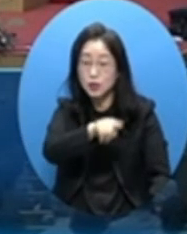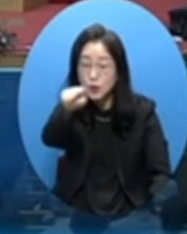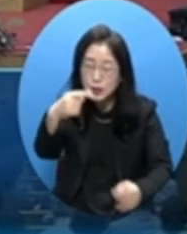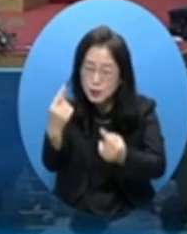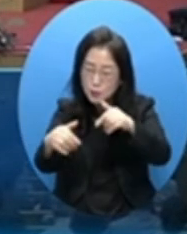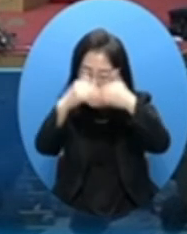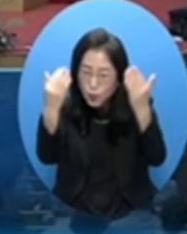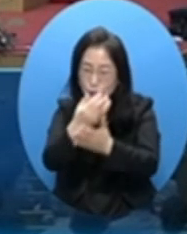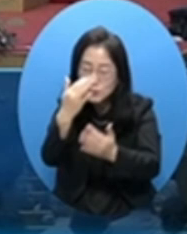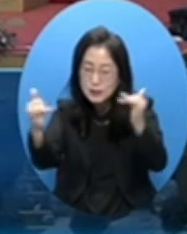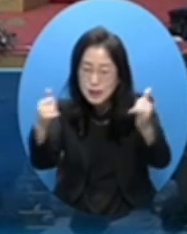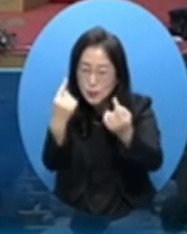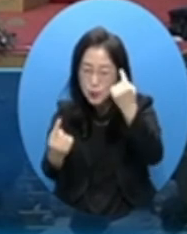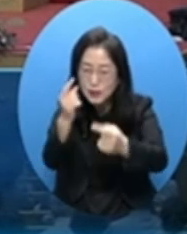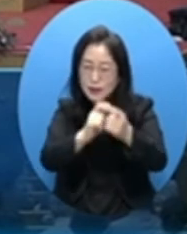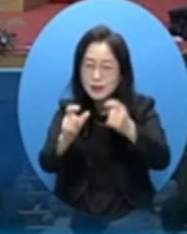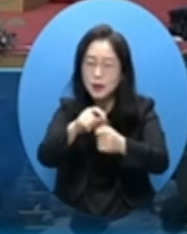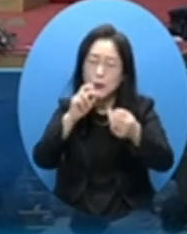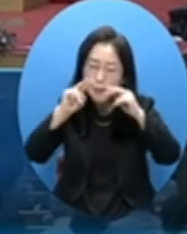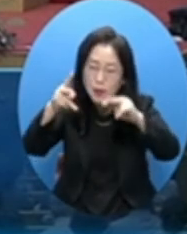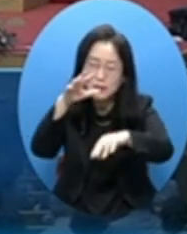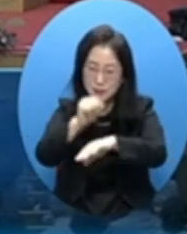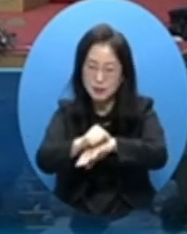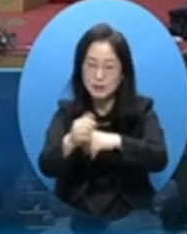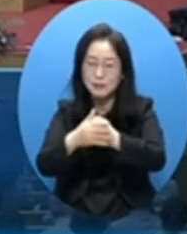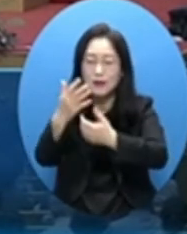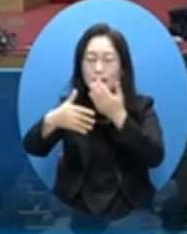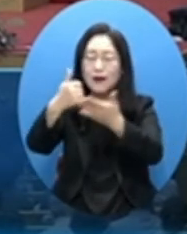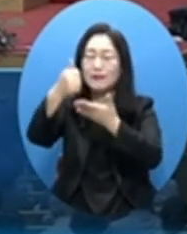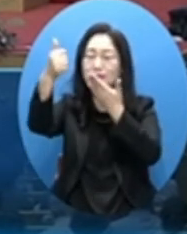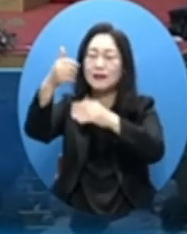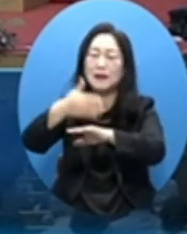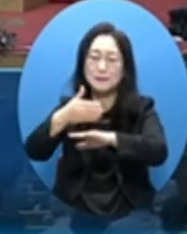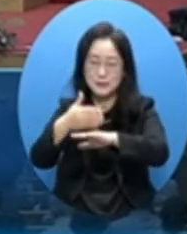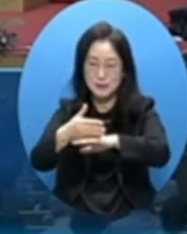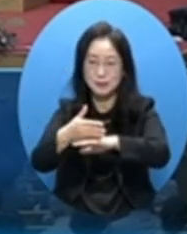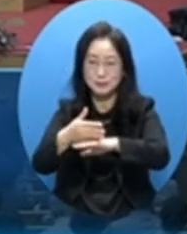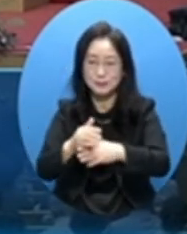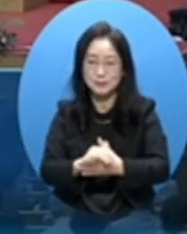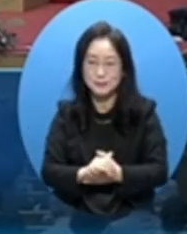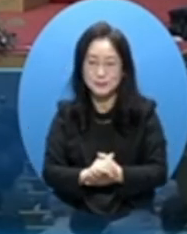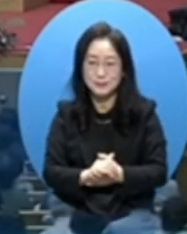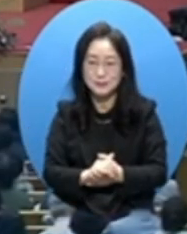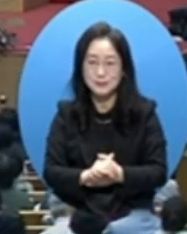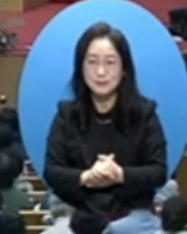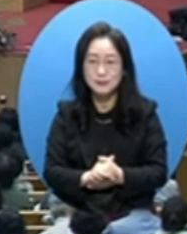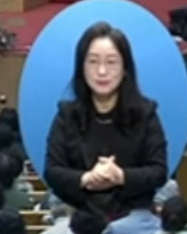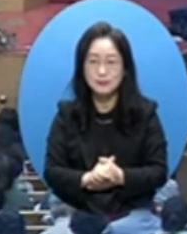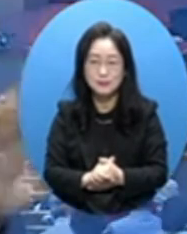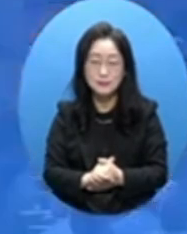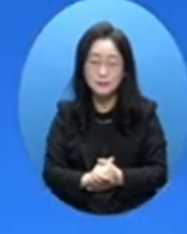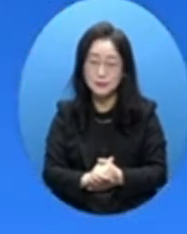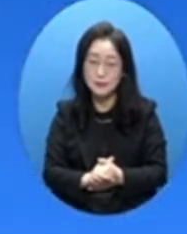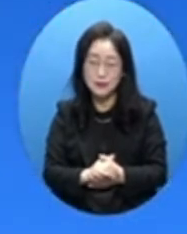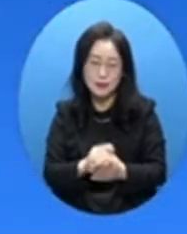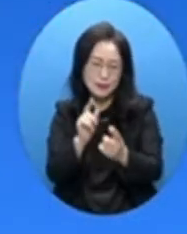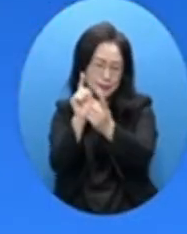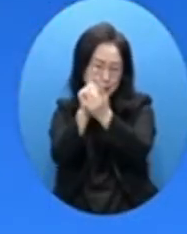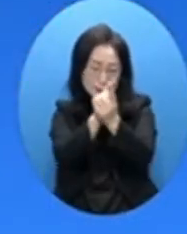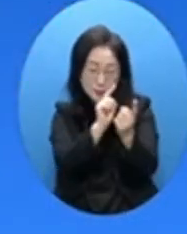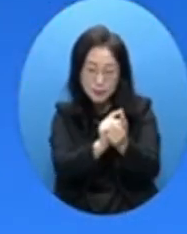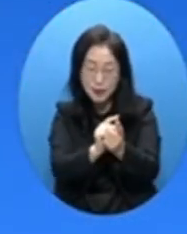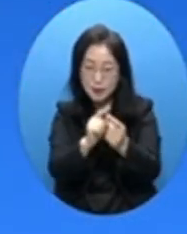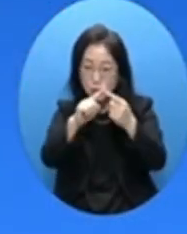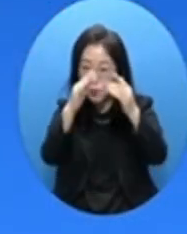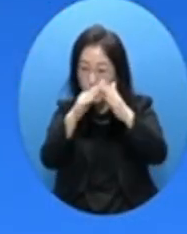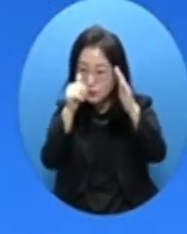너희 모든 사람보다 방언을 더 말함으로 하나님께 감사하노라 제가 만나는 모든 교회